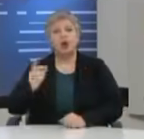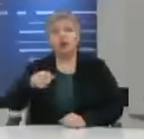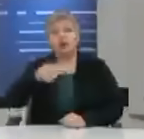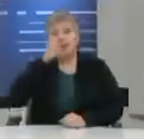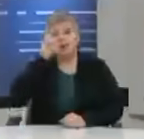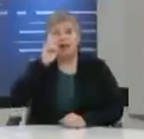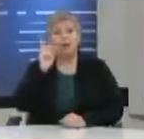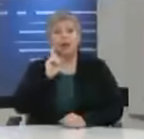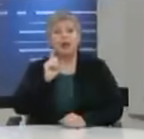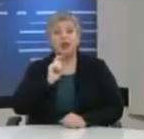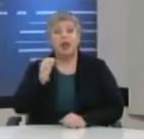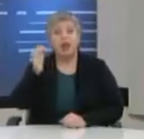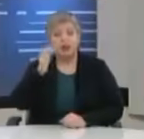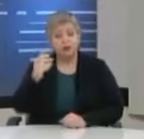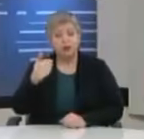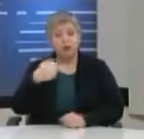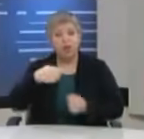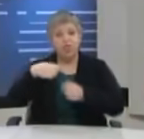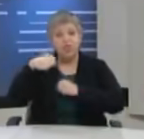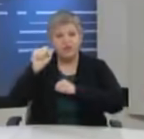Γιατί έχουμε το θάρρος της άποψής μας.